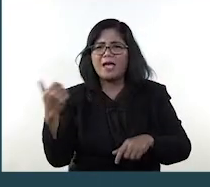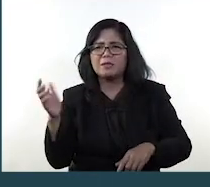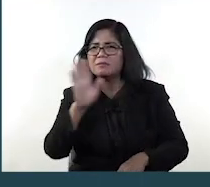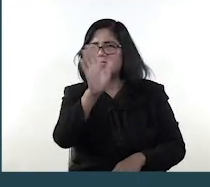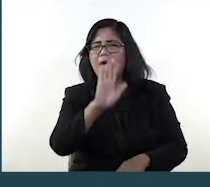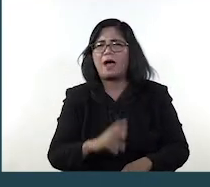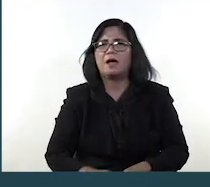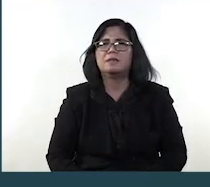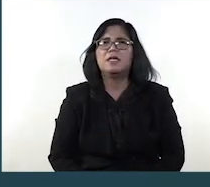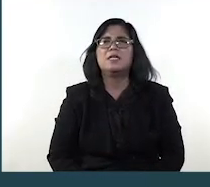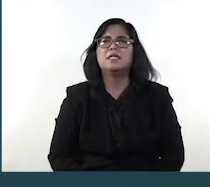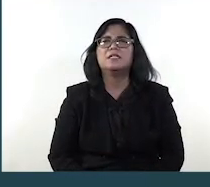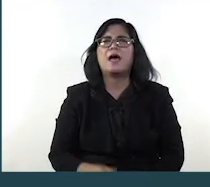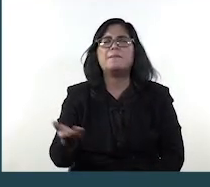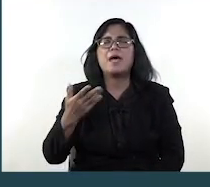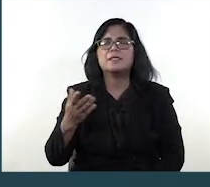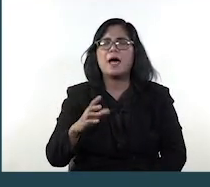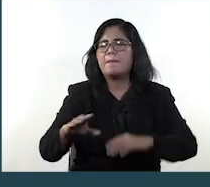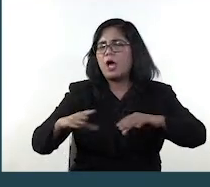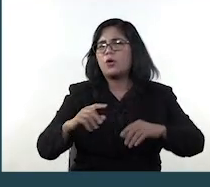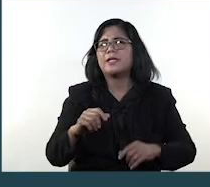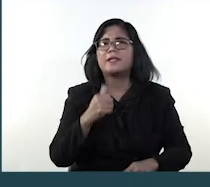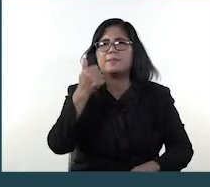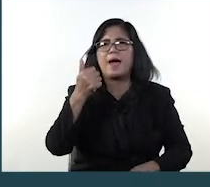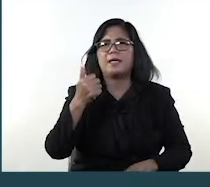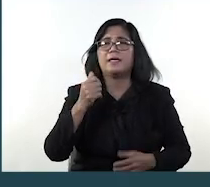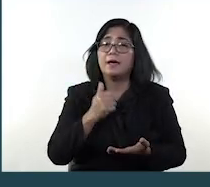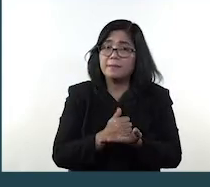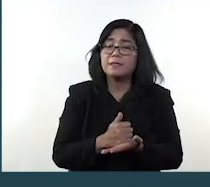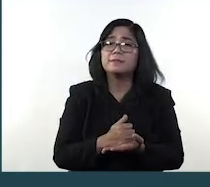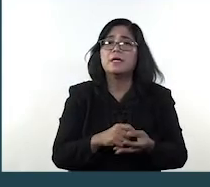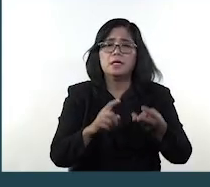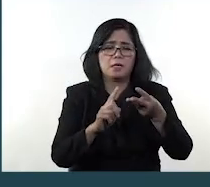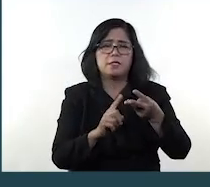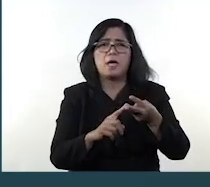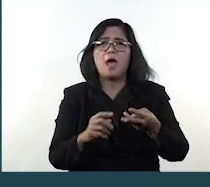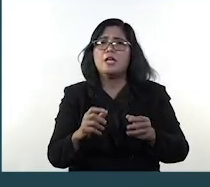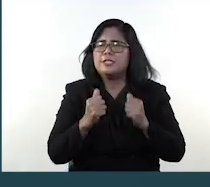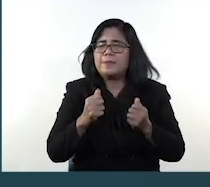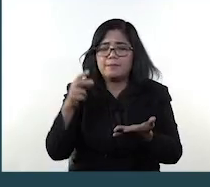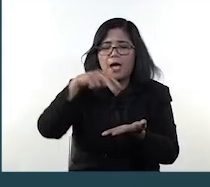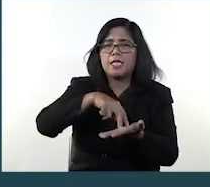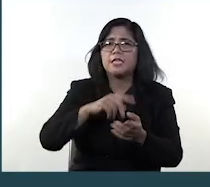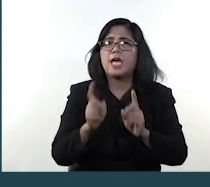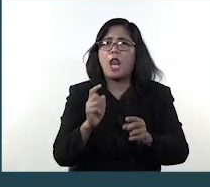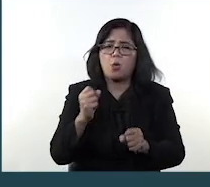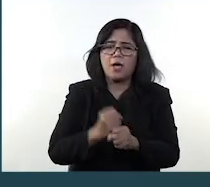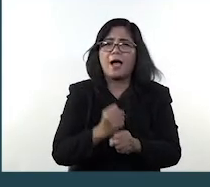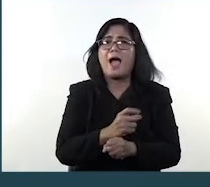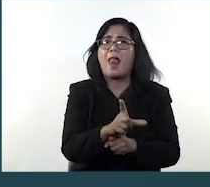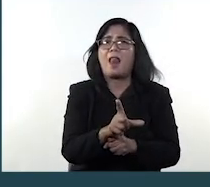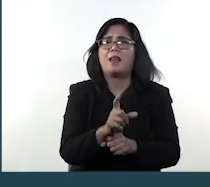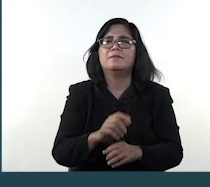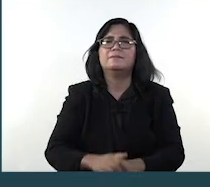dipanggil Ayo kita biasa tuh melakukan yang terbaik tak hidup ini ketika kita cepat bangkit jika kita menghadapi kegagalan dalamnya